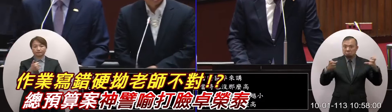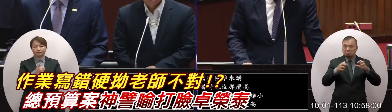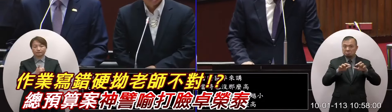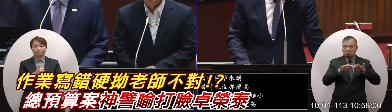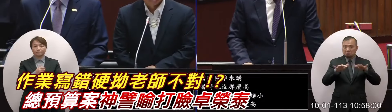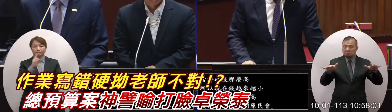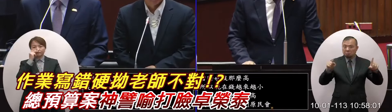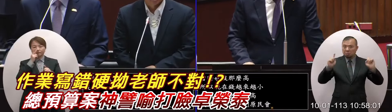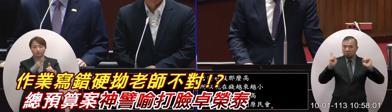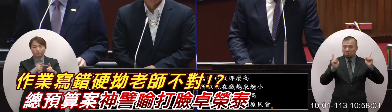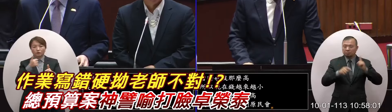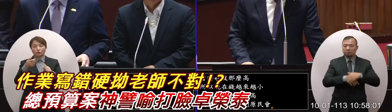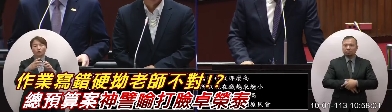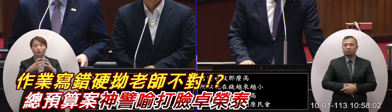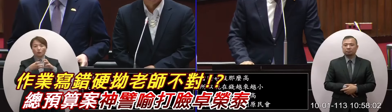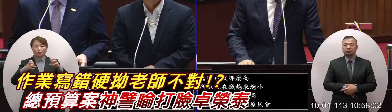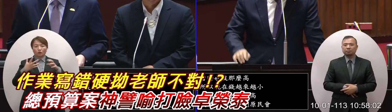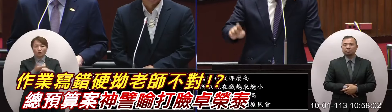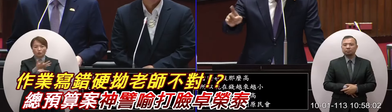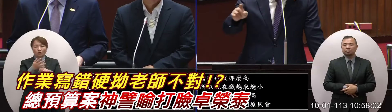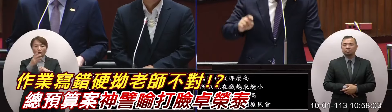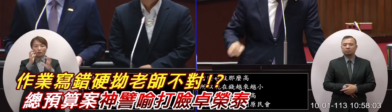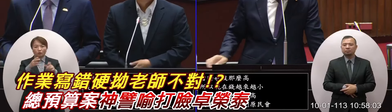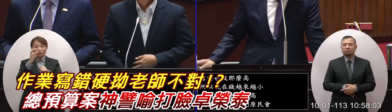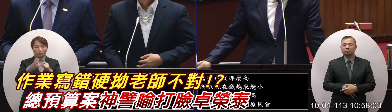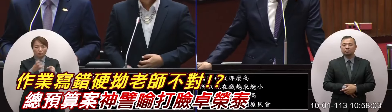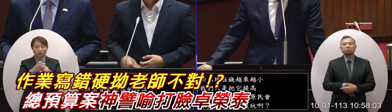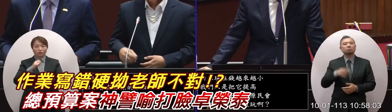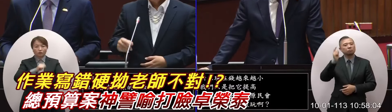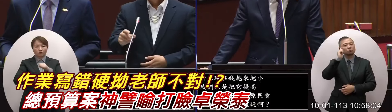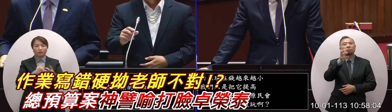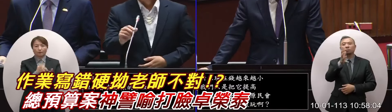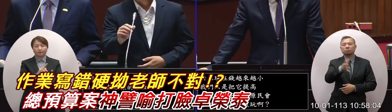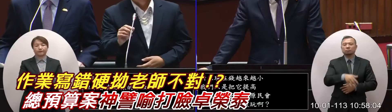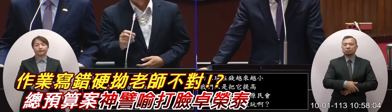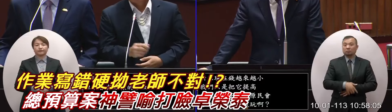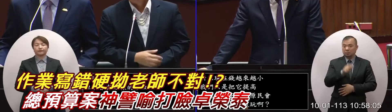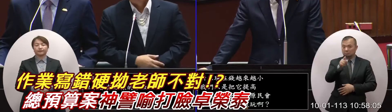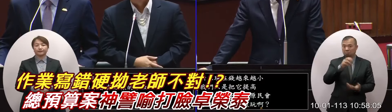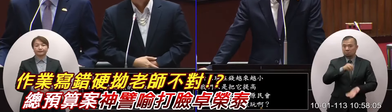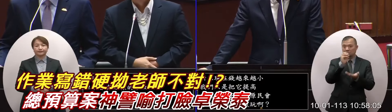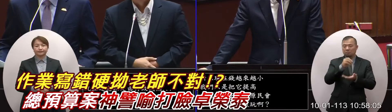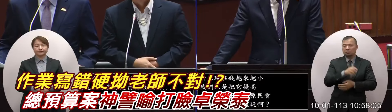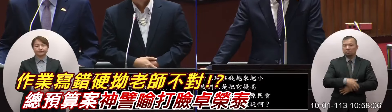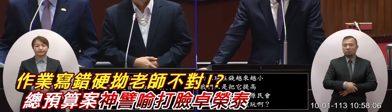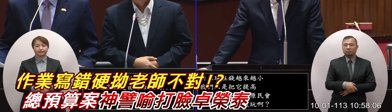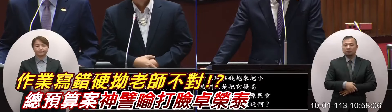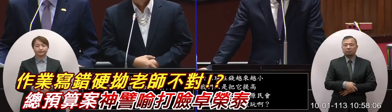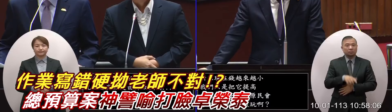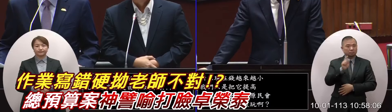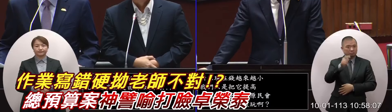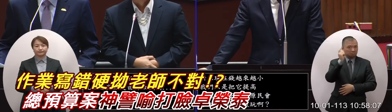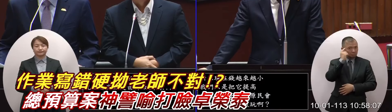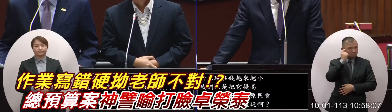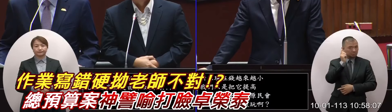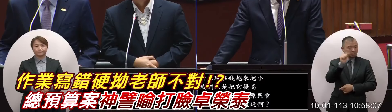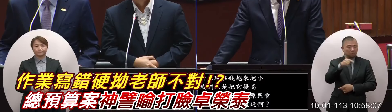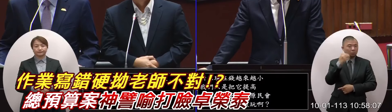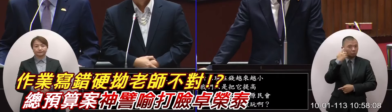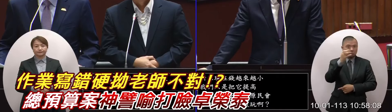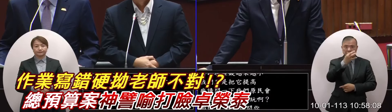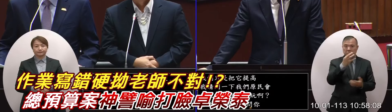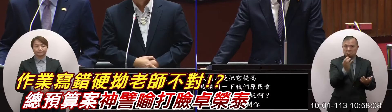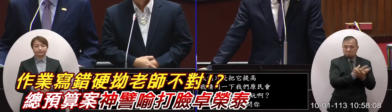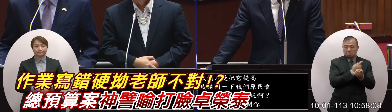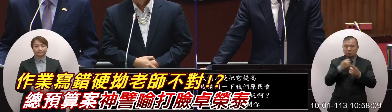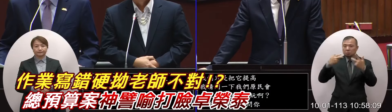统特使，参加博流建国30周 年。那我想请问你了哈，那你们讲到哈，你的意思是说不足的钱要用原住民